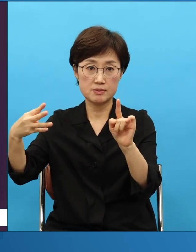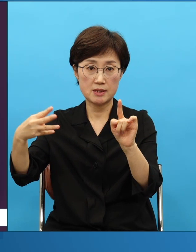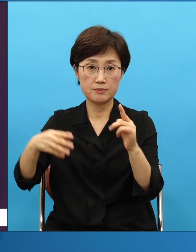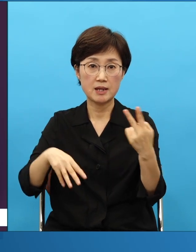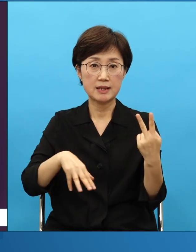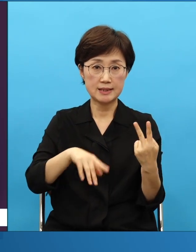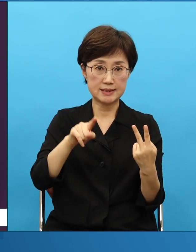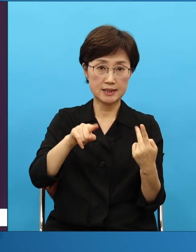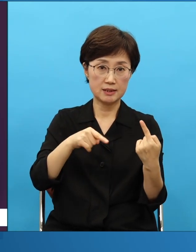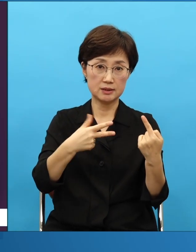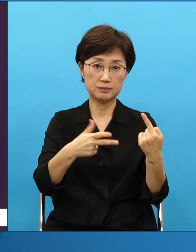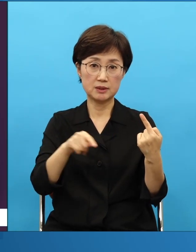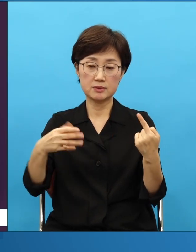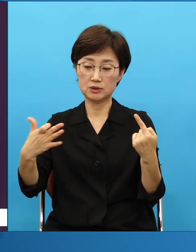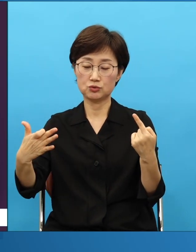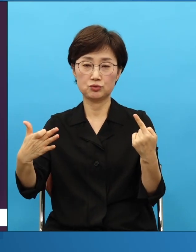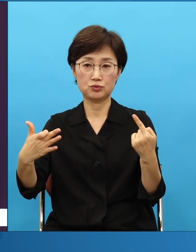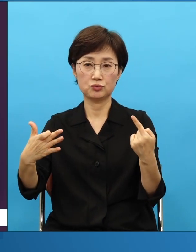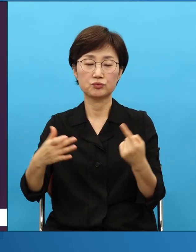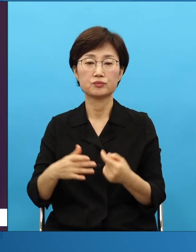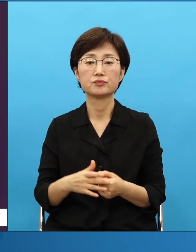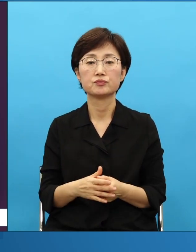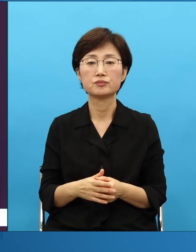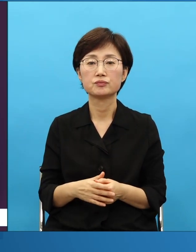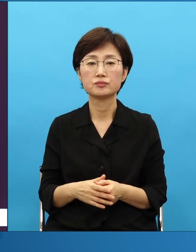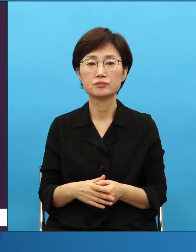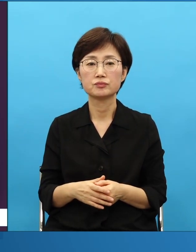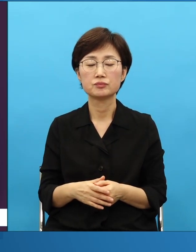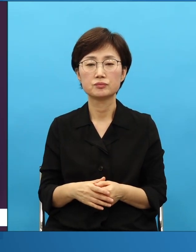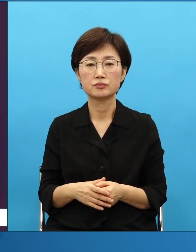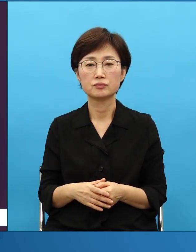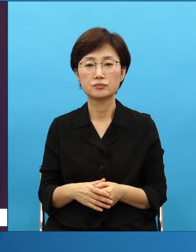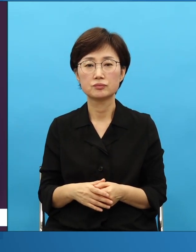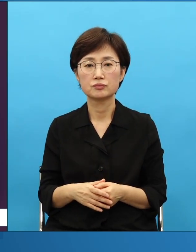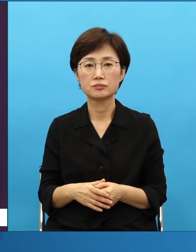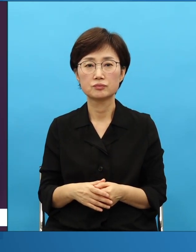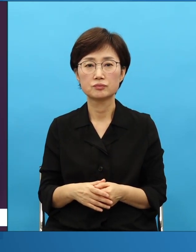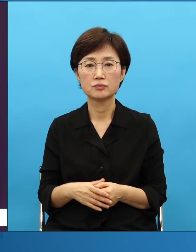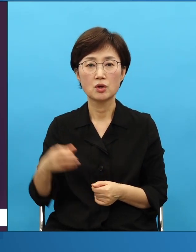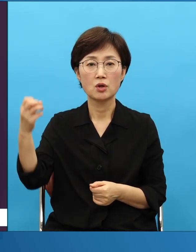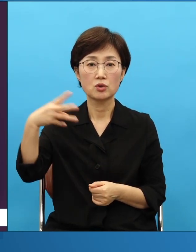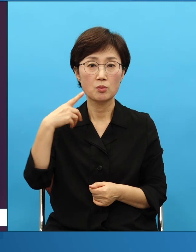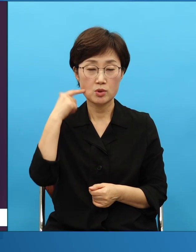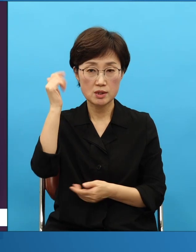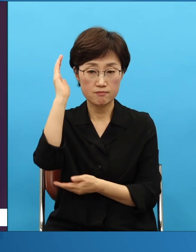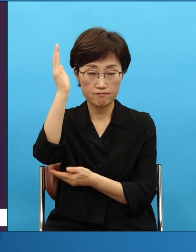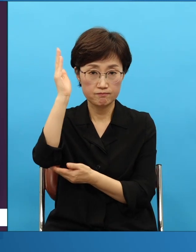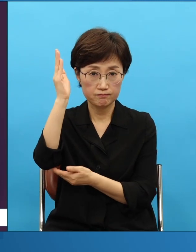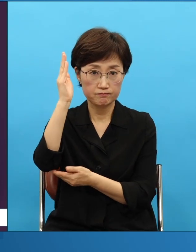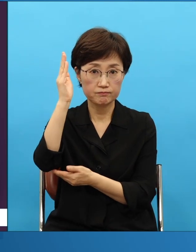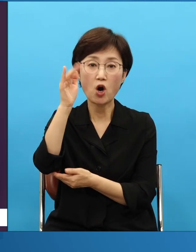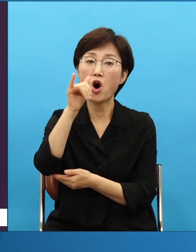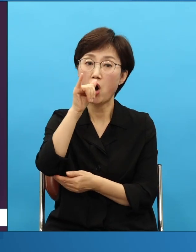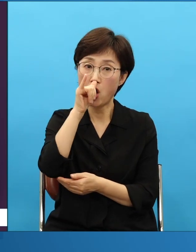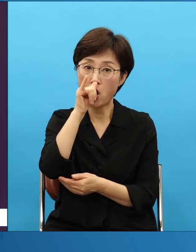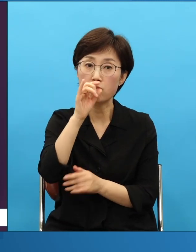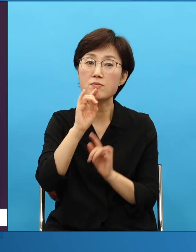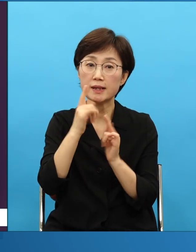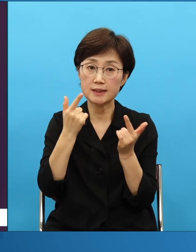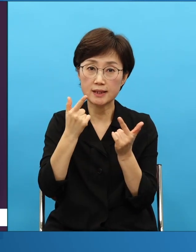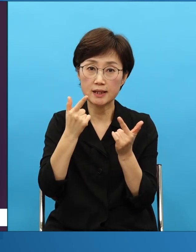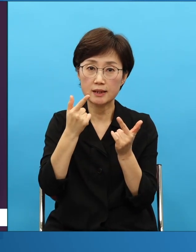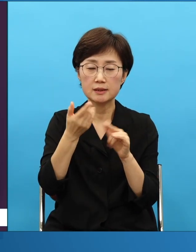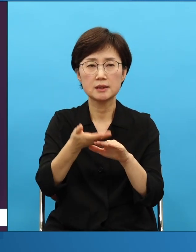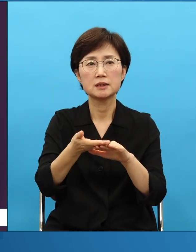2차는 17일부터 3일간 덕평 RUTC에서 모여. 유광수 목사님의 메시지는 물론 랩넌트